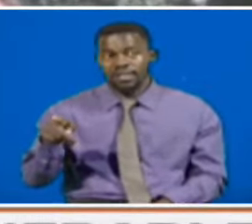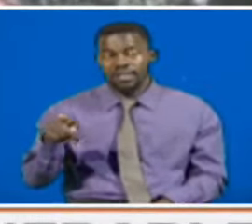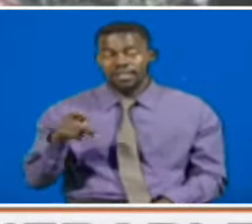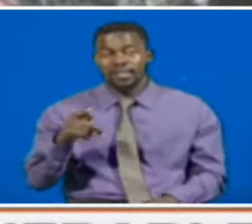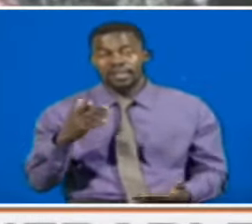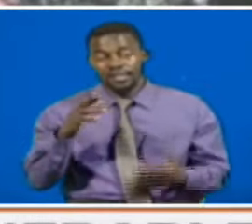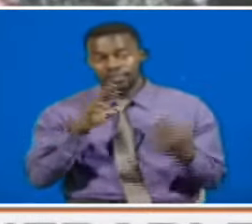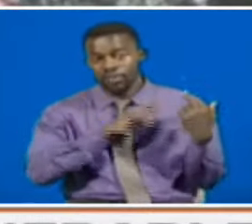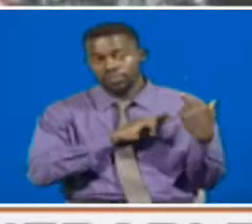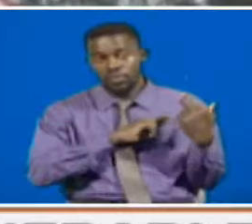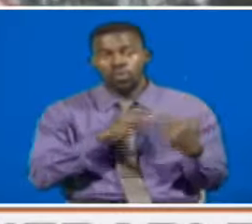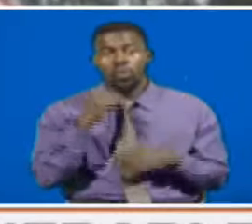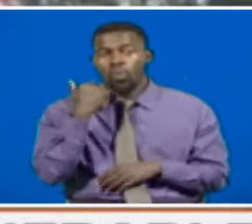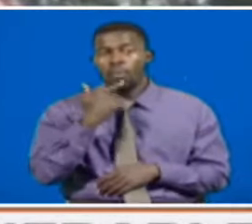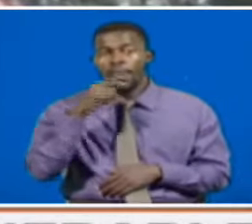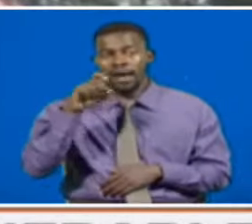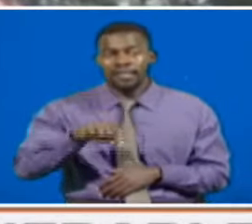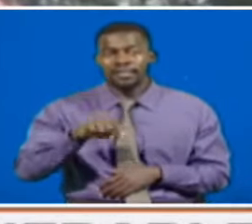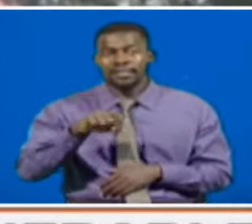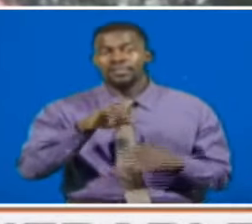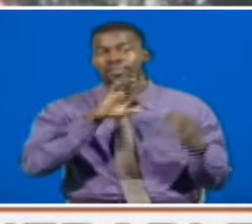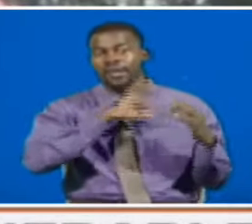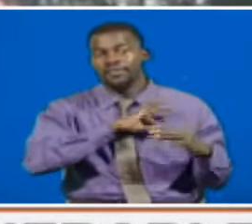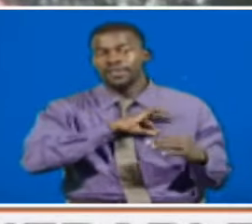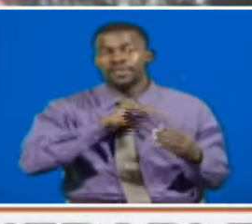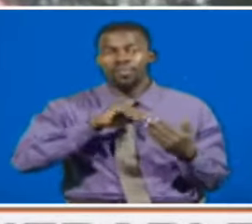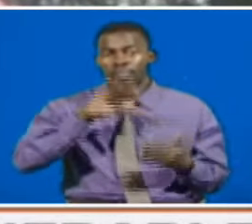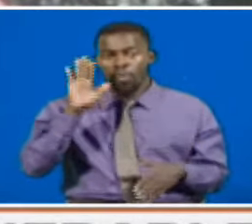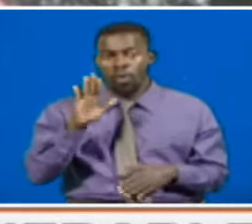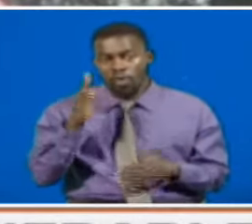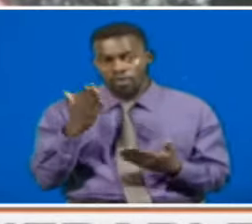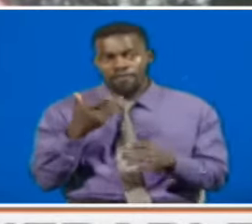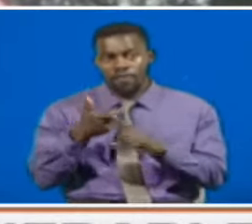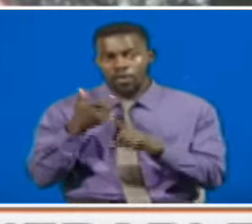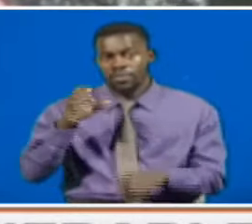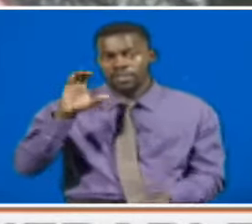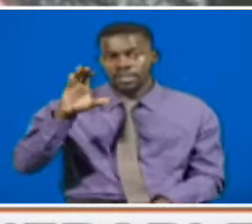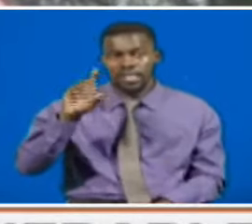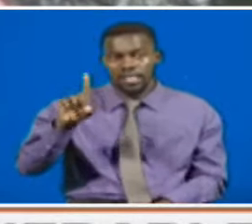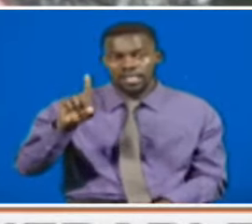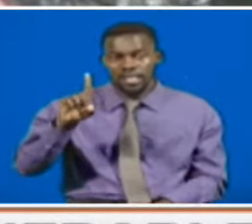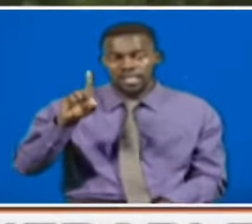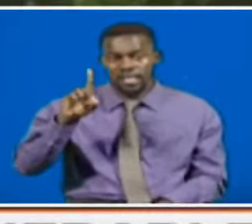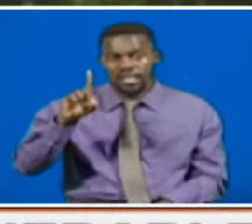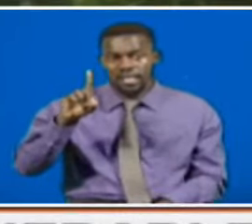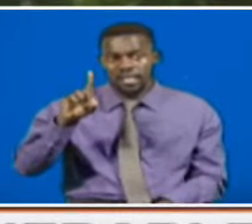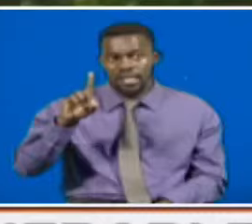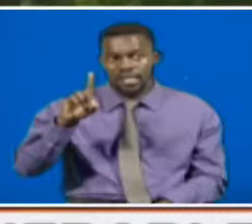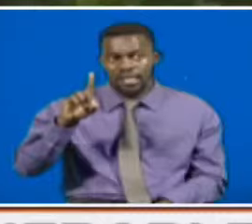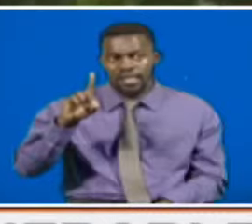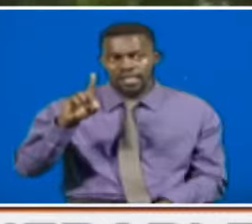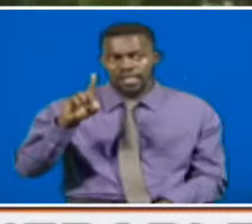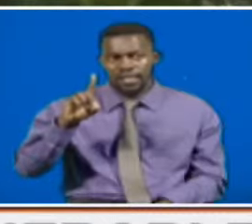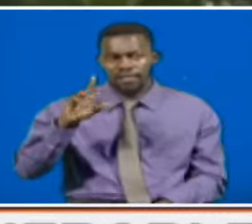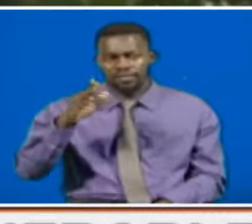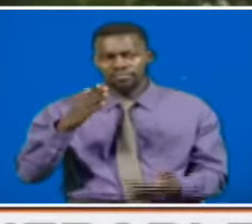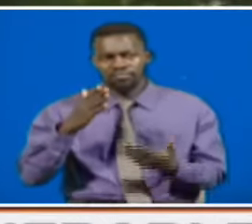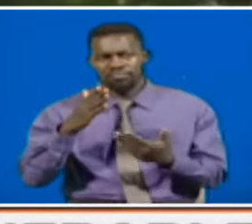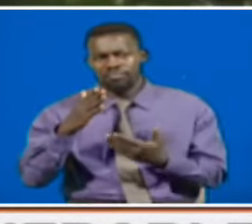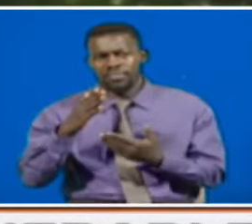anayepaswa kufaidika zaidi na zaidi kwa basari ni mlemavu, kitu wa kwanza. Kwa upande wa